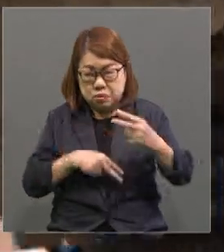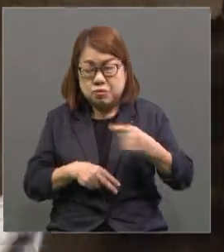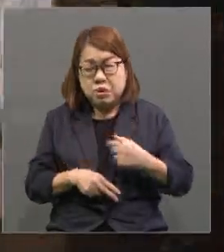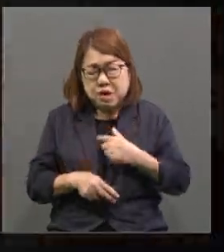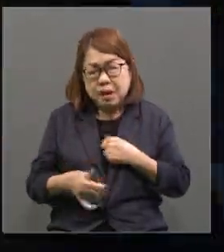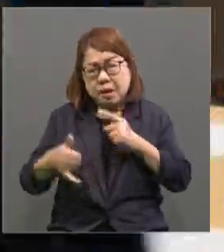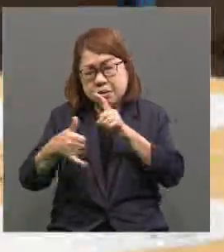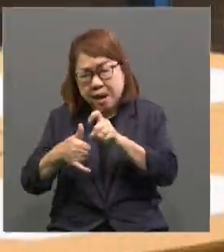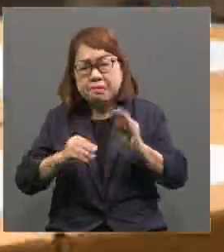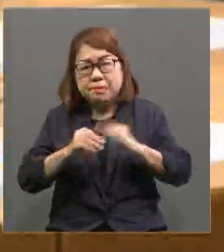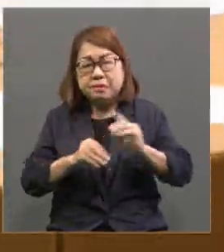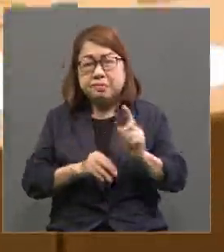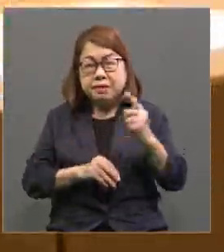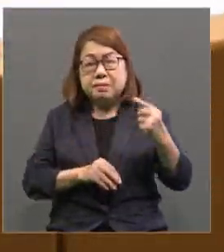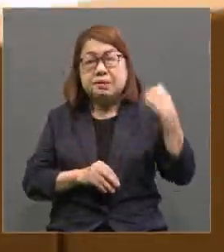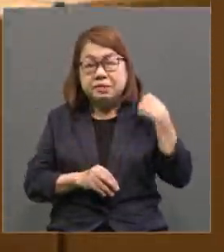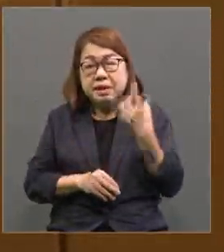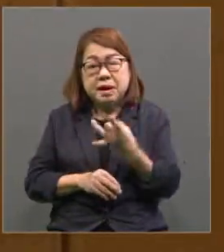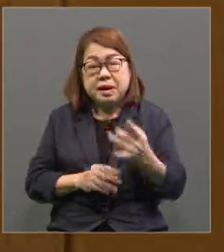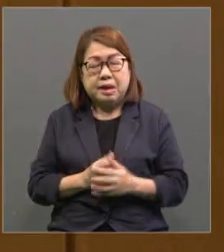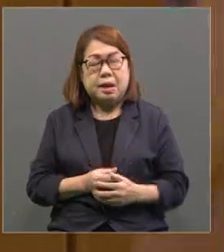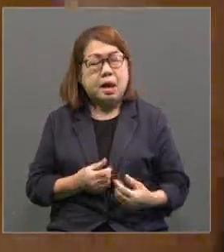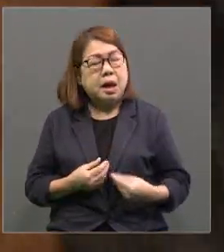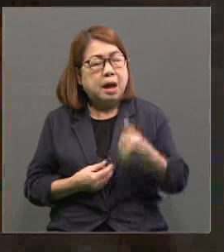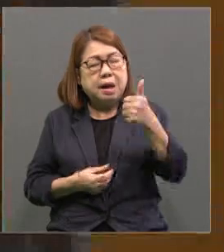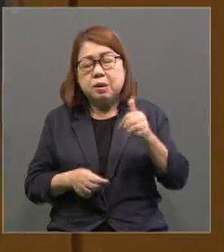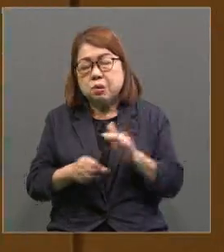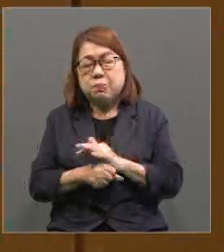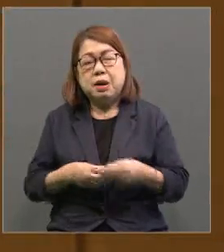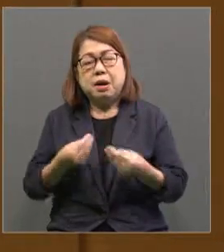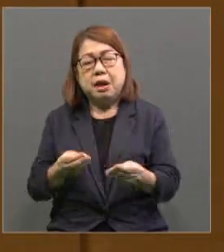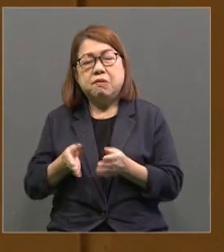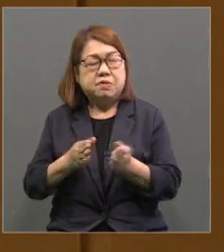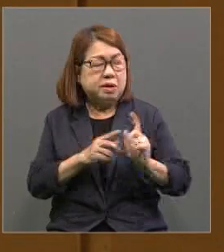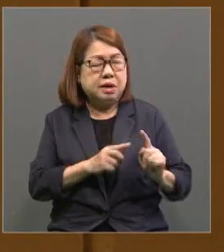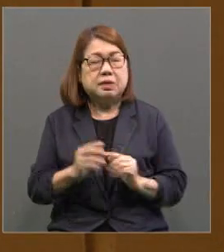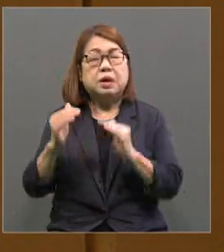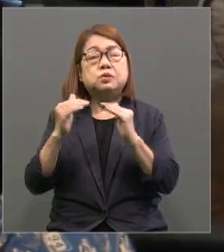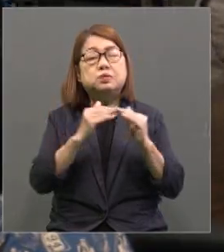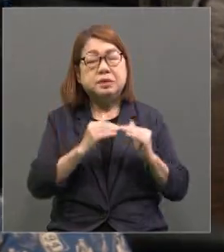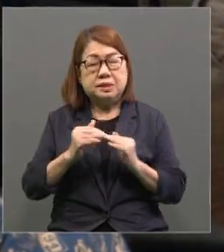พิ่มในประเด็นใดอีกหรือไม่เพื่อให้เกิดความรอบคอบและเป็นธรรมกับทุกฝ่ายมากที่สุดค่ะ